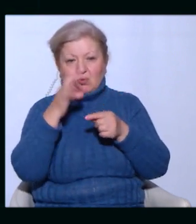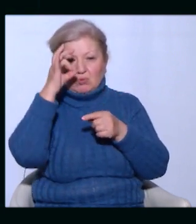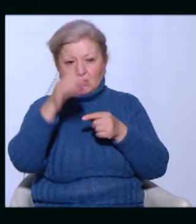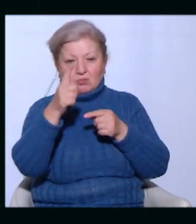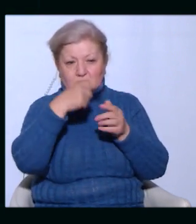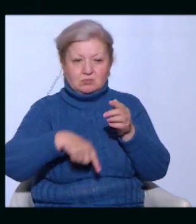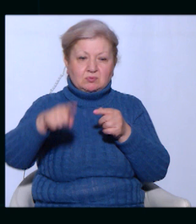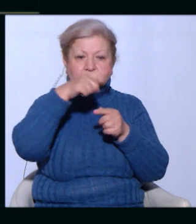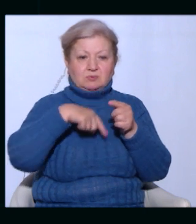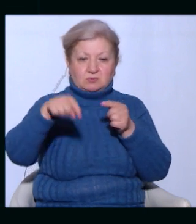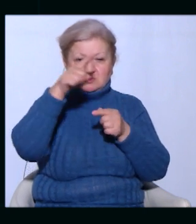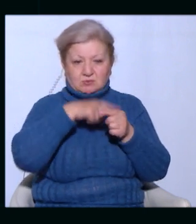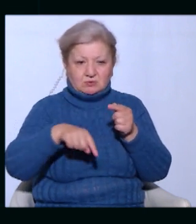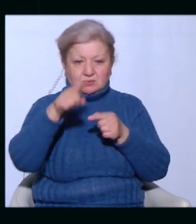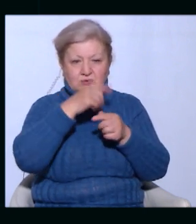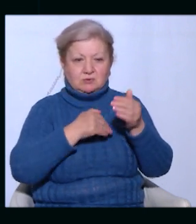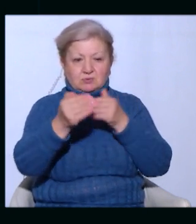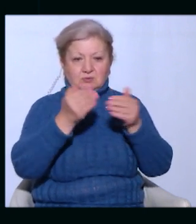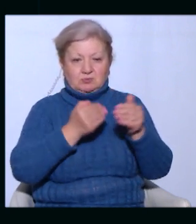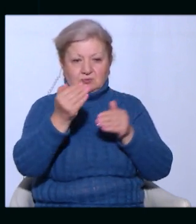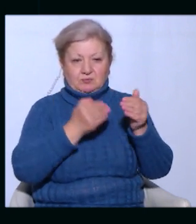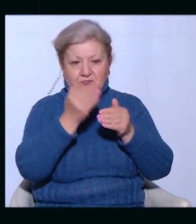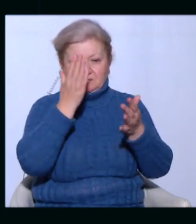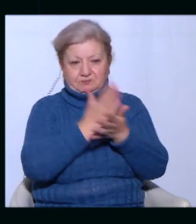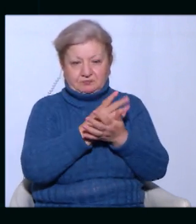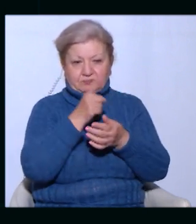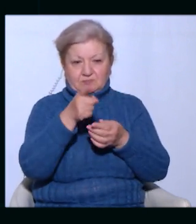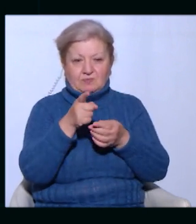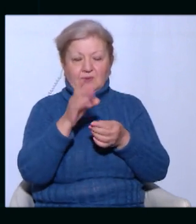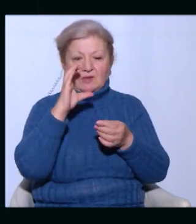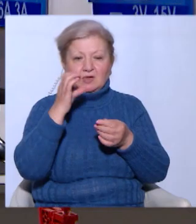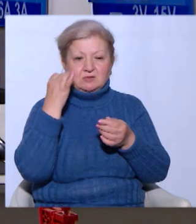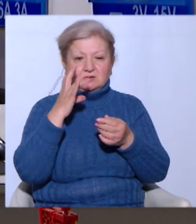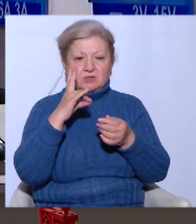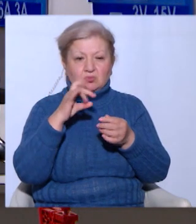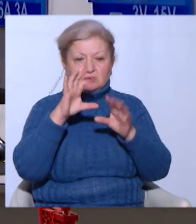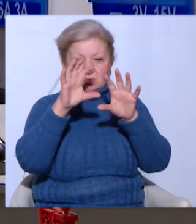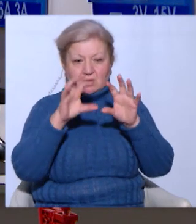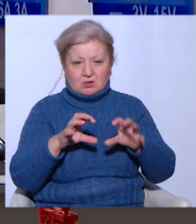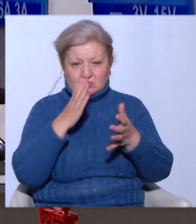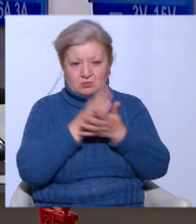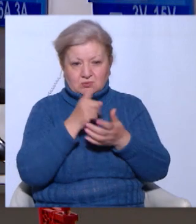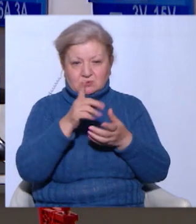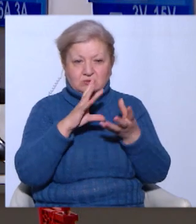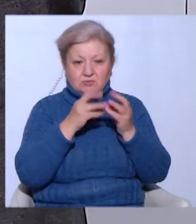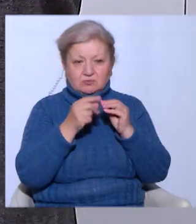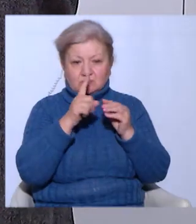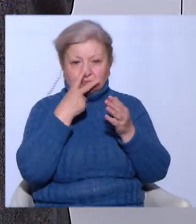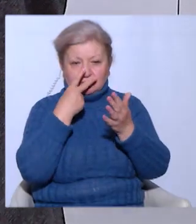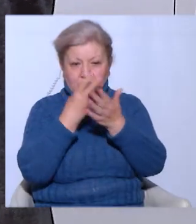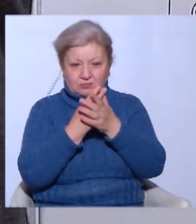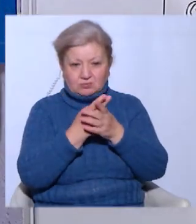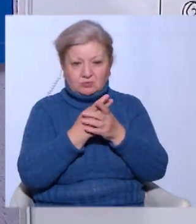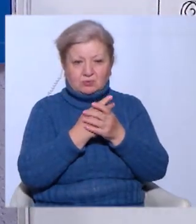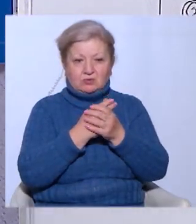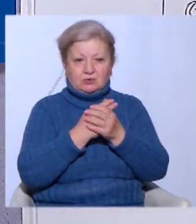აი ესეთი პერიოდული ფუნქცია სინუსის კანონით გვეცვლება. ეს ყველაფერი იმისთვის გაჩვენეთ, რომ